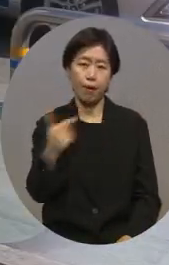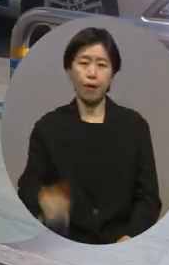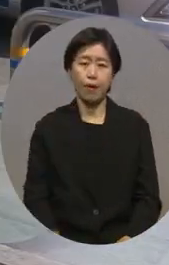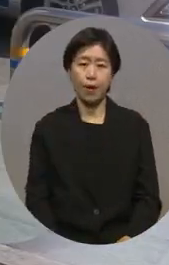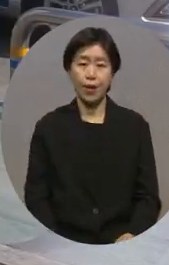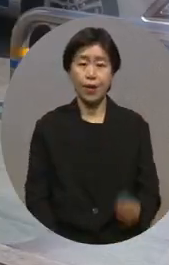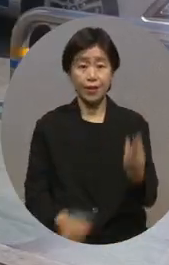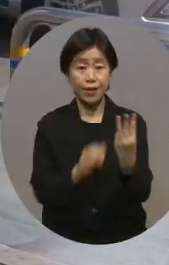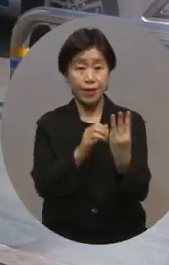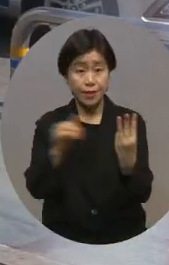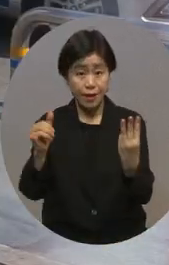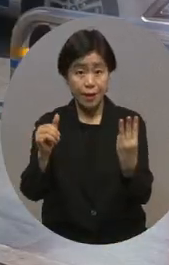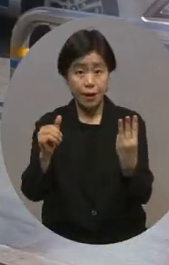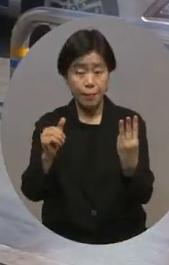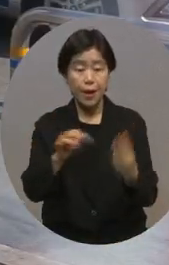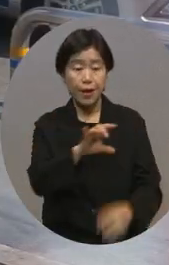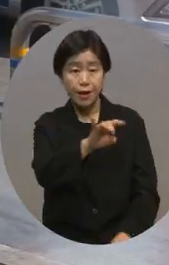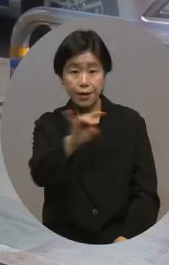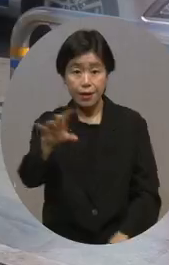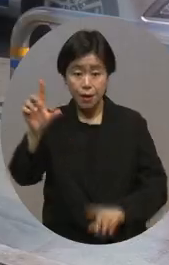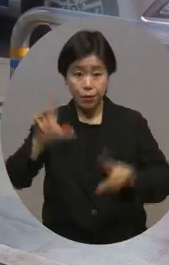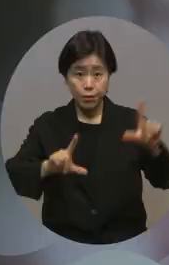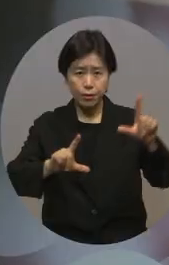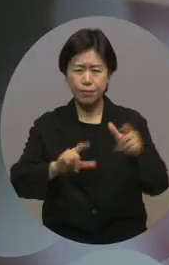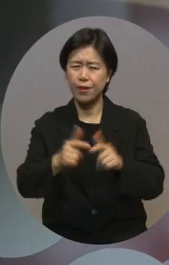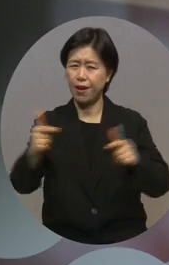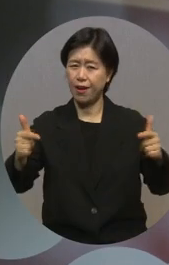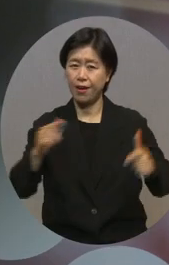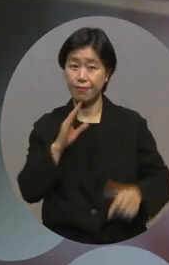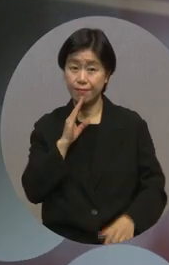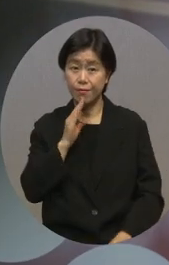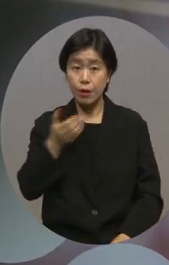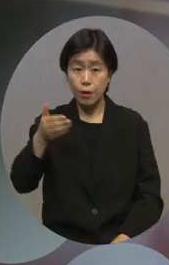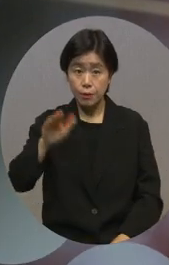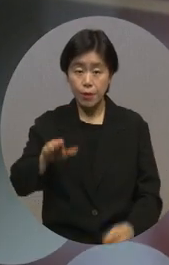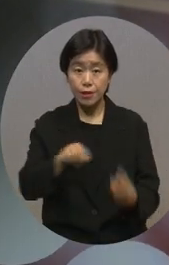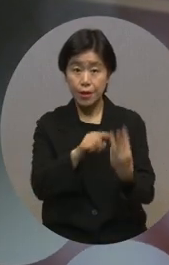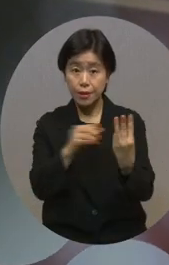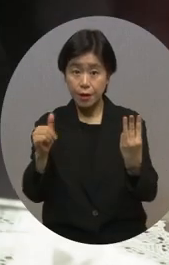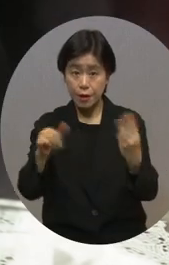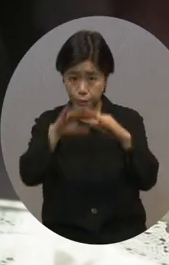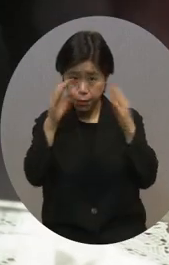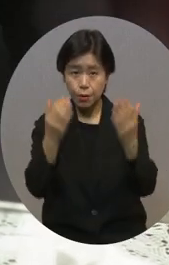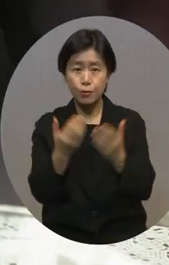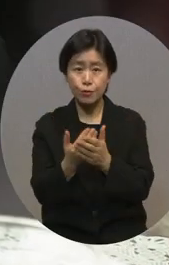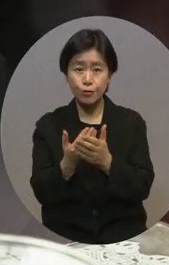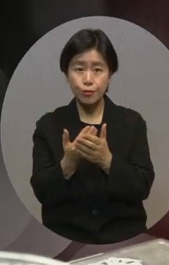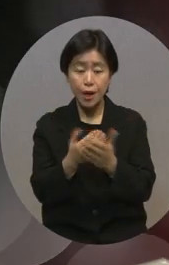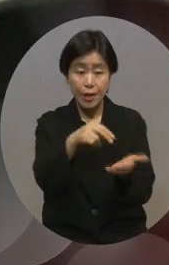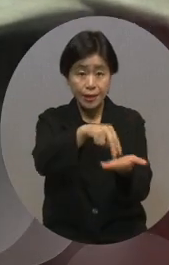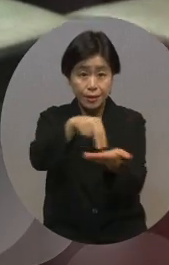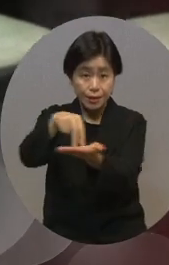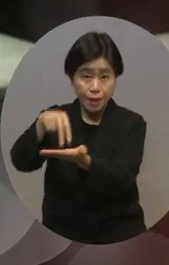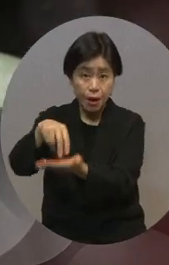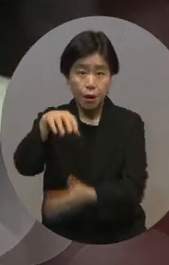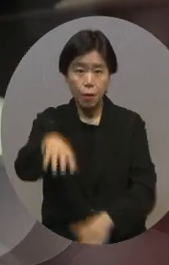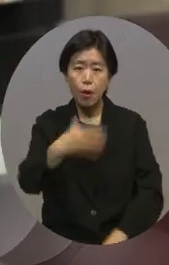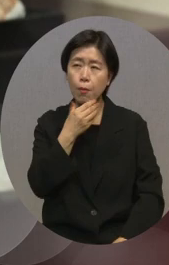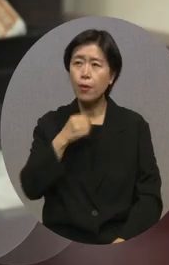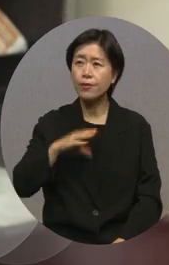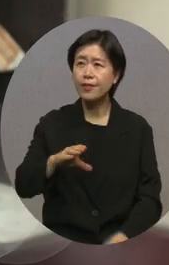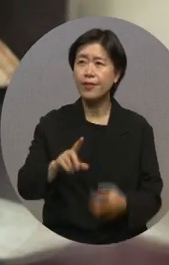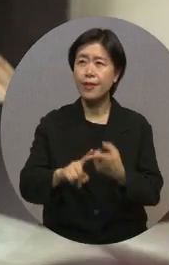세 분이 들려준 각각의 삶의 모습은 다르지만 수상자들은 자신의 위치에서 모두를 위한 복지를